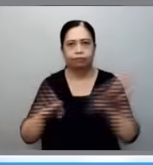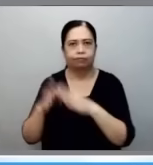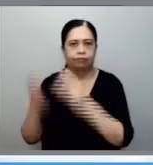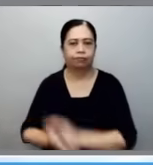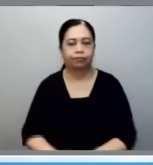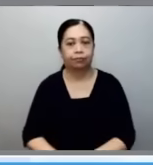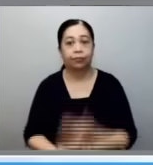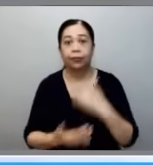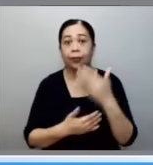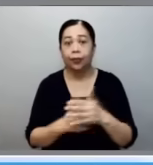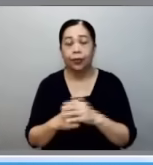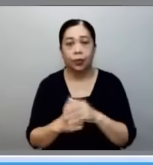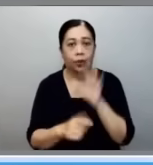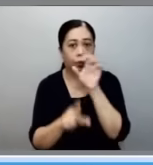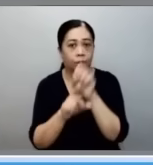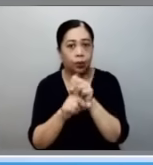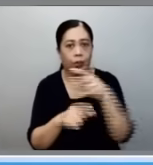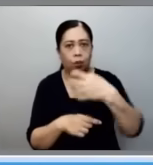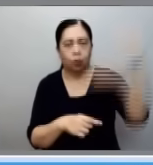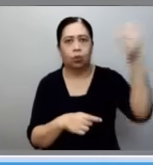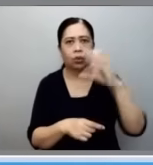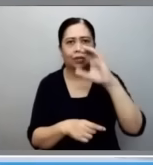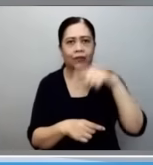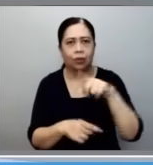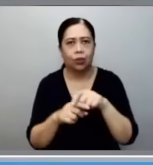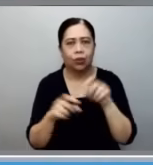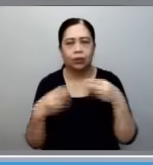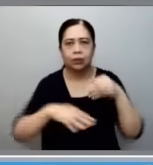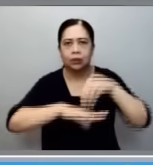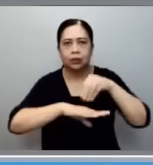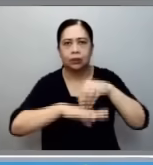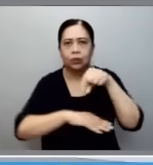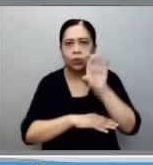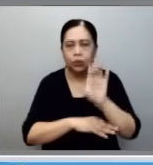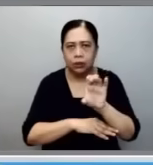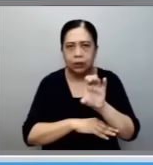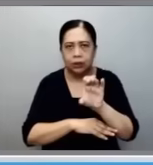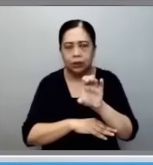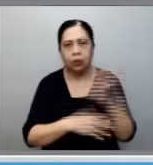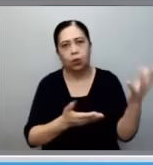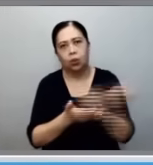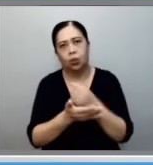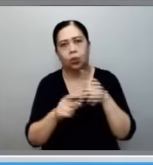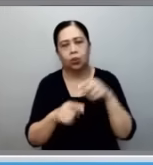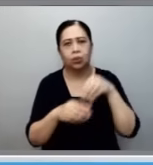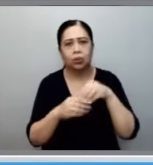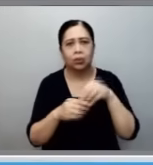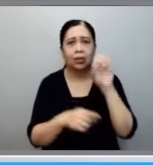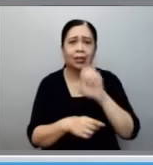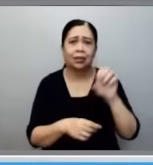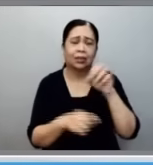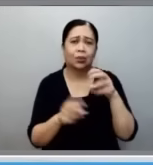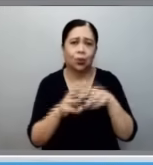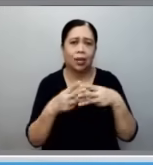Samantala, nahulikam ang panghahablot ng cellphone sa isang tindahan sa Quezon City. Nalimas din po ang laman sa e-wallet.